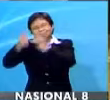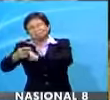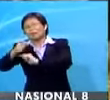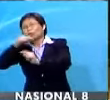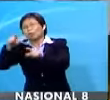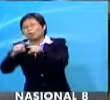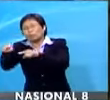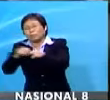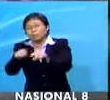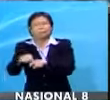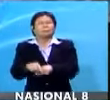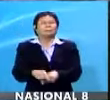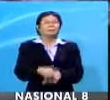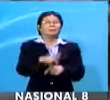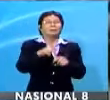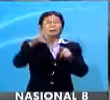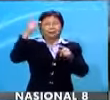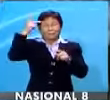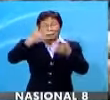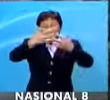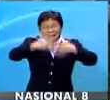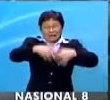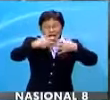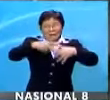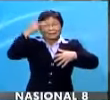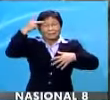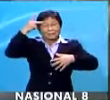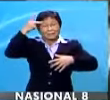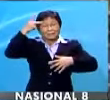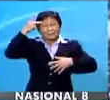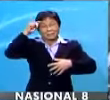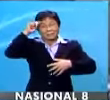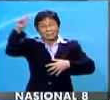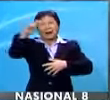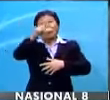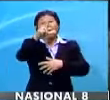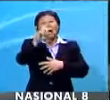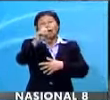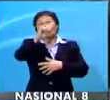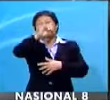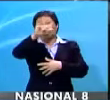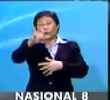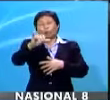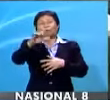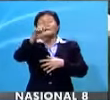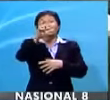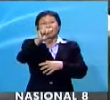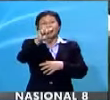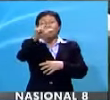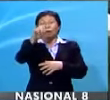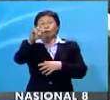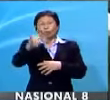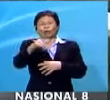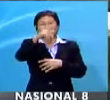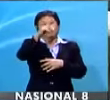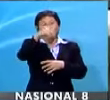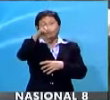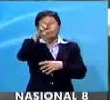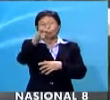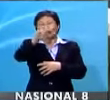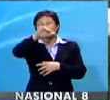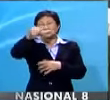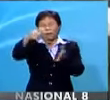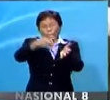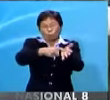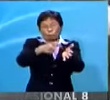Loji kemaman dijangka mampu menghasilkan sehingga 800 r000 Tan Aloy setiap tahun pewajah holdings ketika ini menanggung